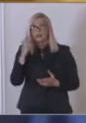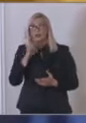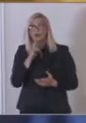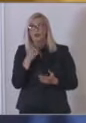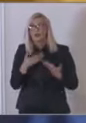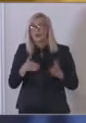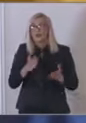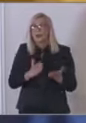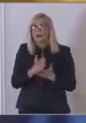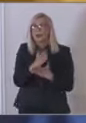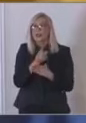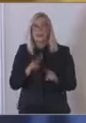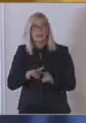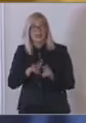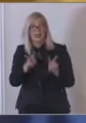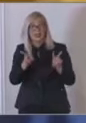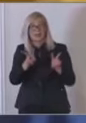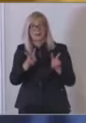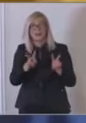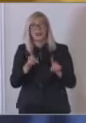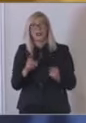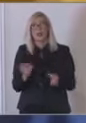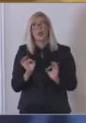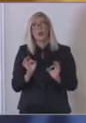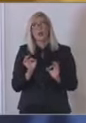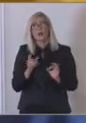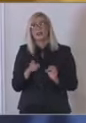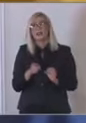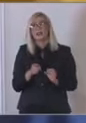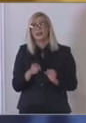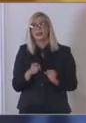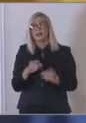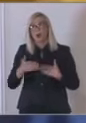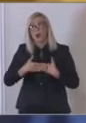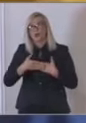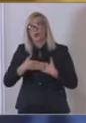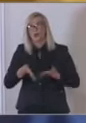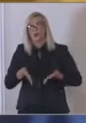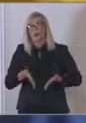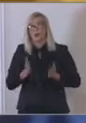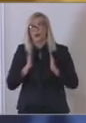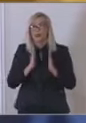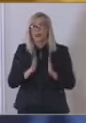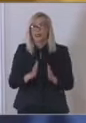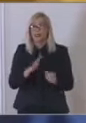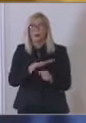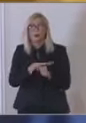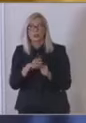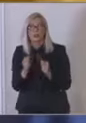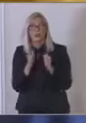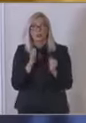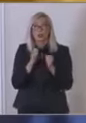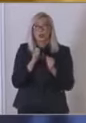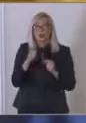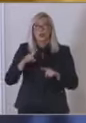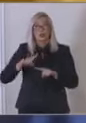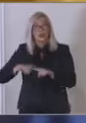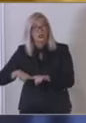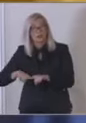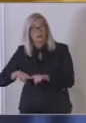zhvillim edhe për normalizim të marrëdhënieve. Në këtë drejtim, arritja marrëveshjes me Greqinë është një sukses